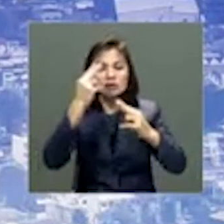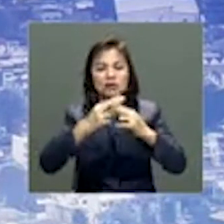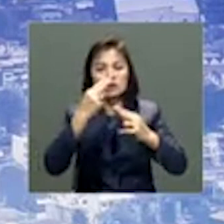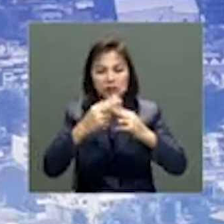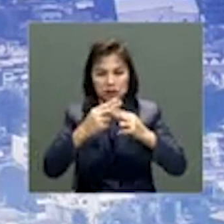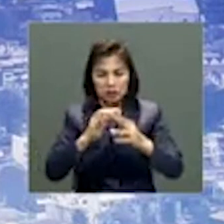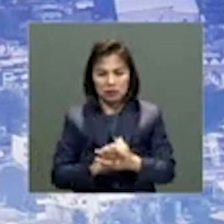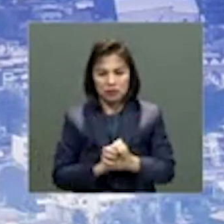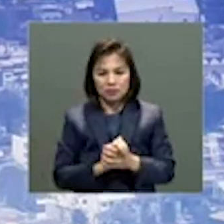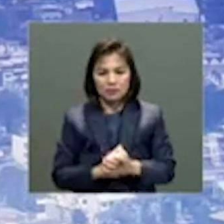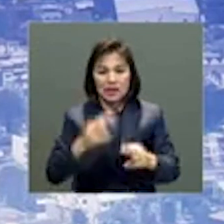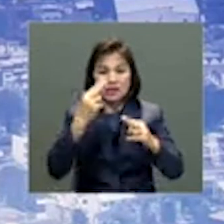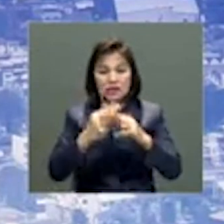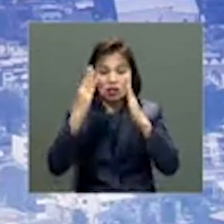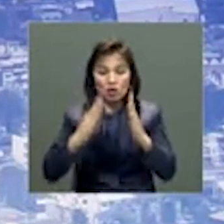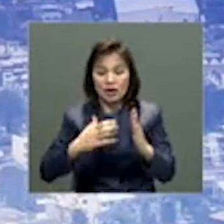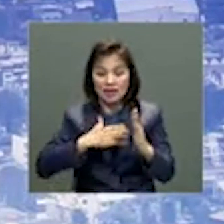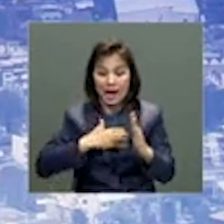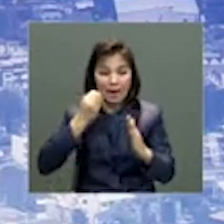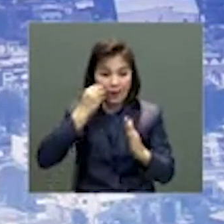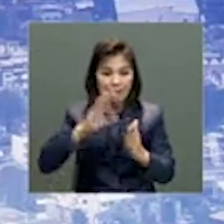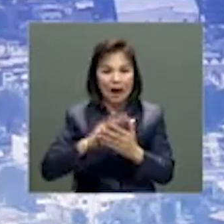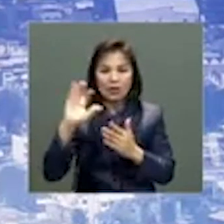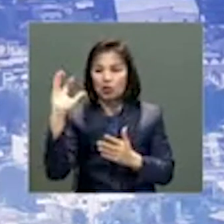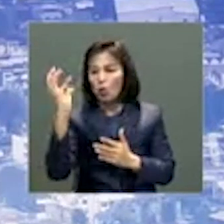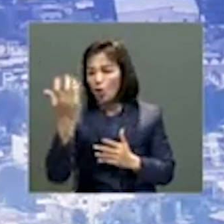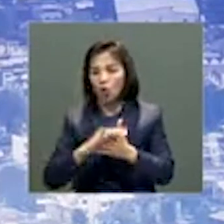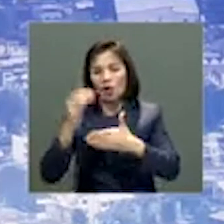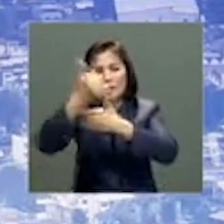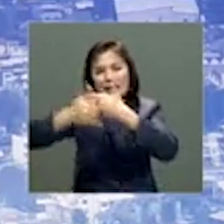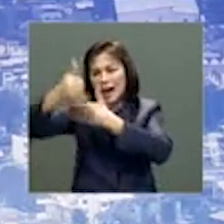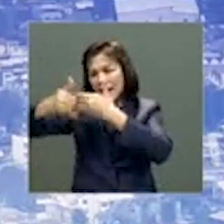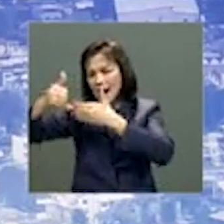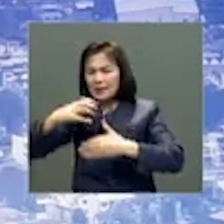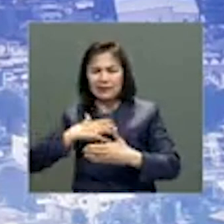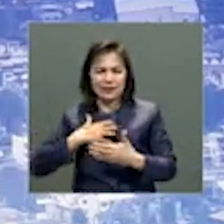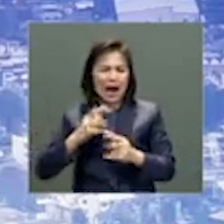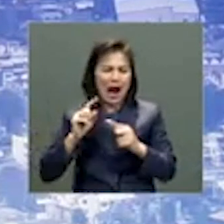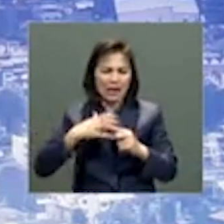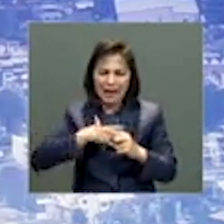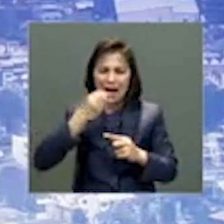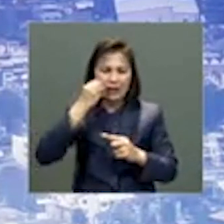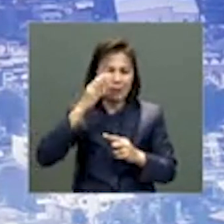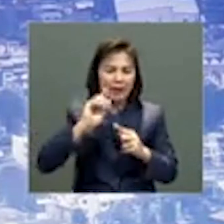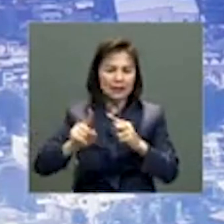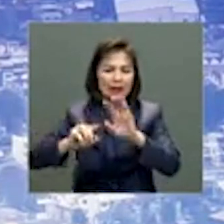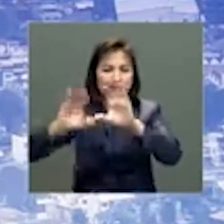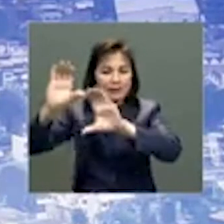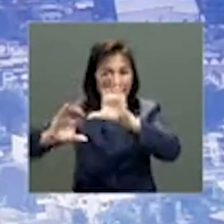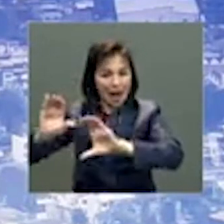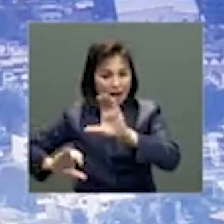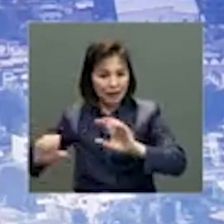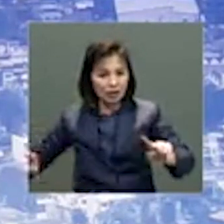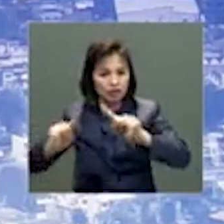จัดคิวตรวจสอบไฟบินกลับเพราะหลายที่ปิดและยกเลิกบินนอกจากนี้จะต้องเตรียมพื้นที่กักตัวซึ่งต